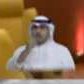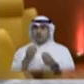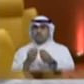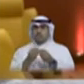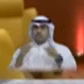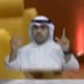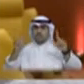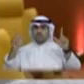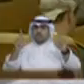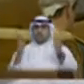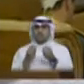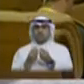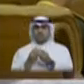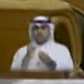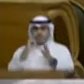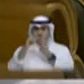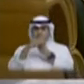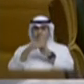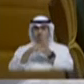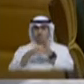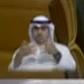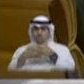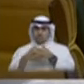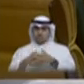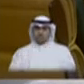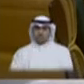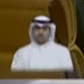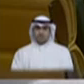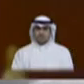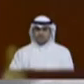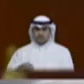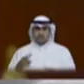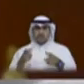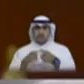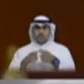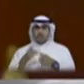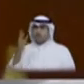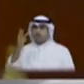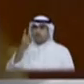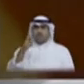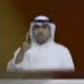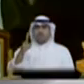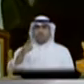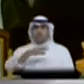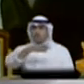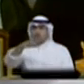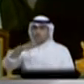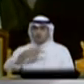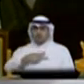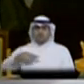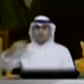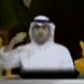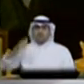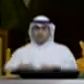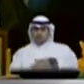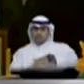البرامج المشتركه ينعقد الاجتماع الثالث والعش لاصحاب المعالي والسعاده وزراء الاعلام في